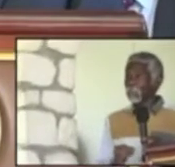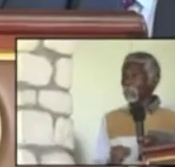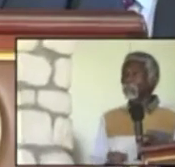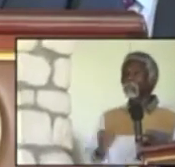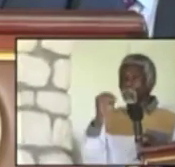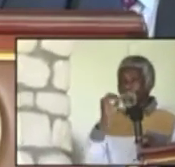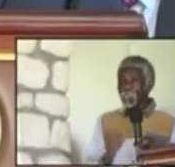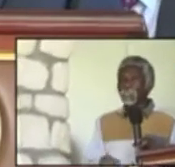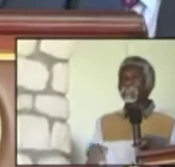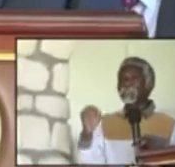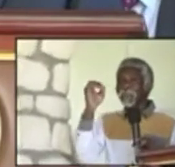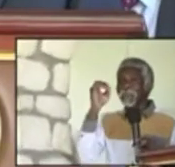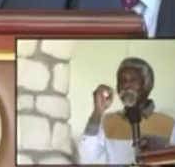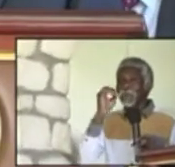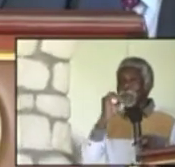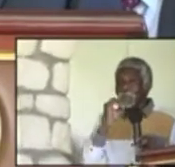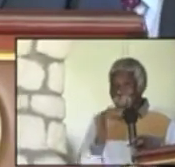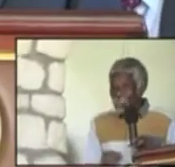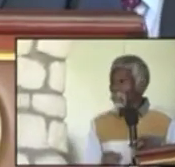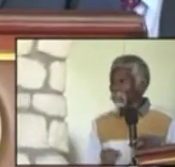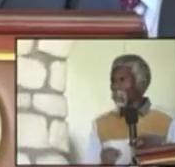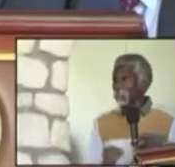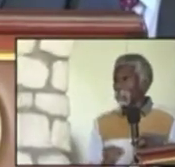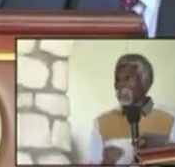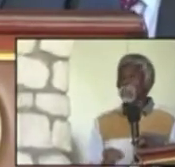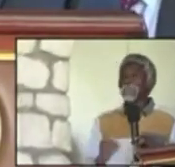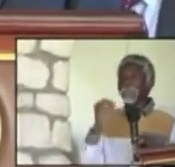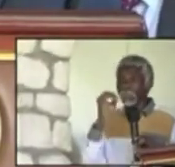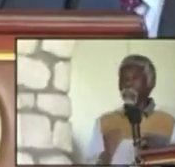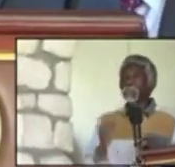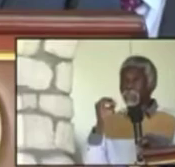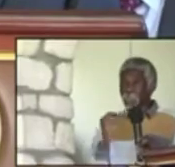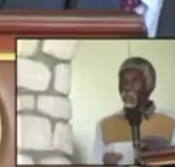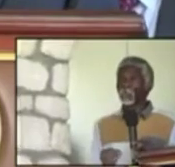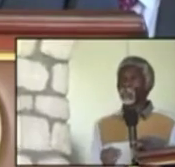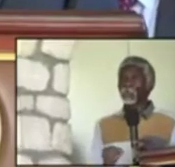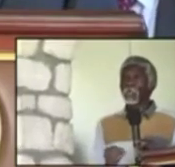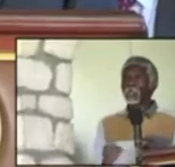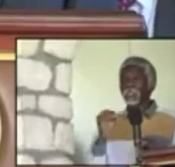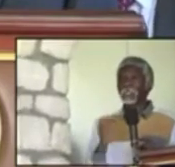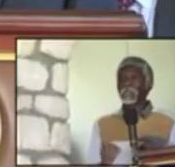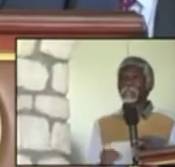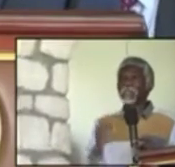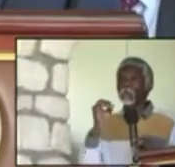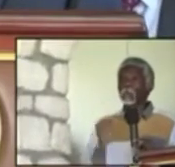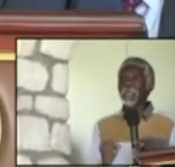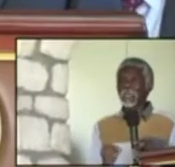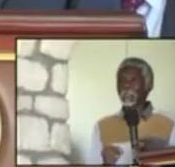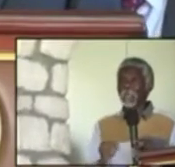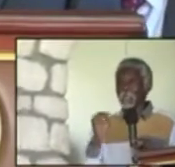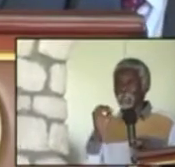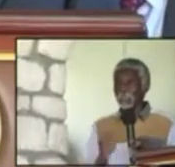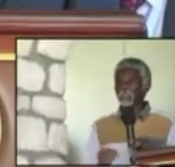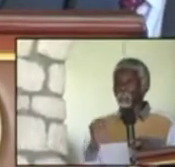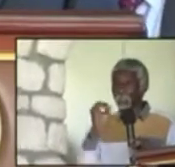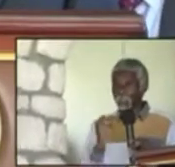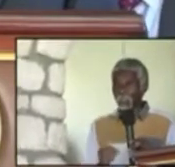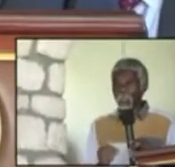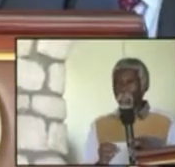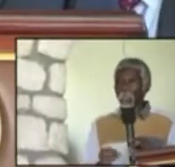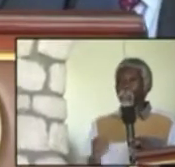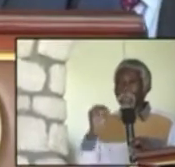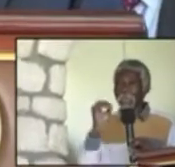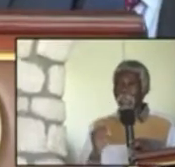non, tout ministre qui n'a pas de taxe, directeur et général, ensemble avec ROCAD, administration